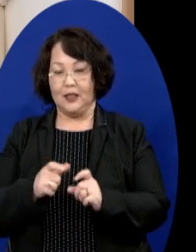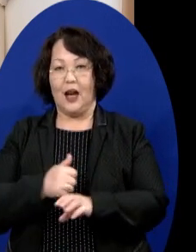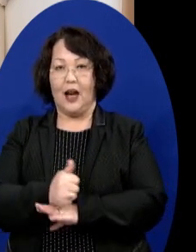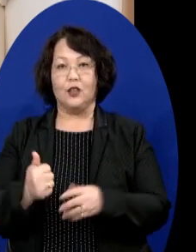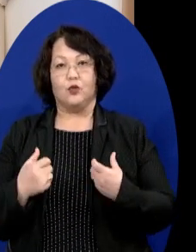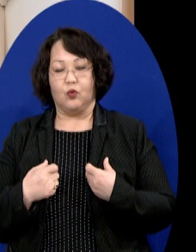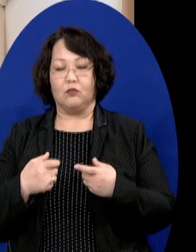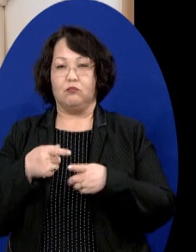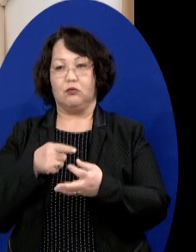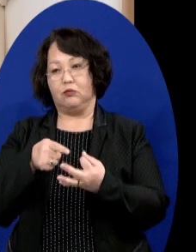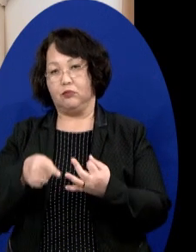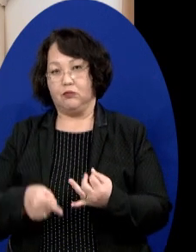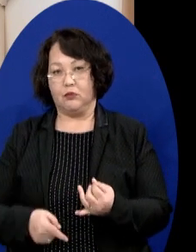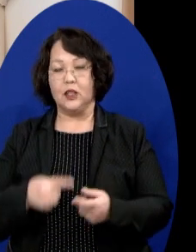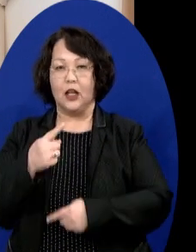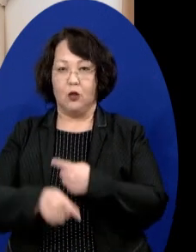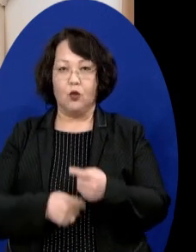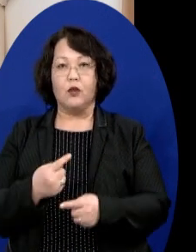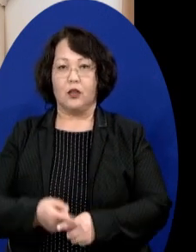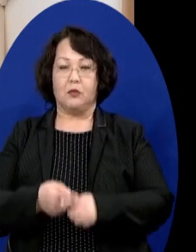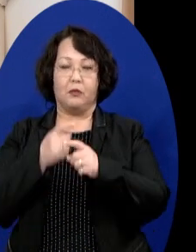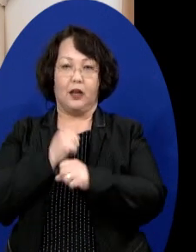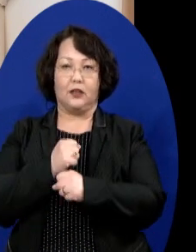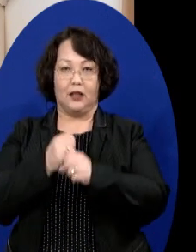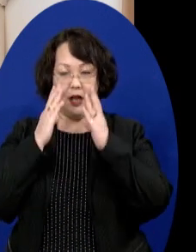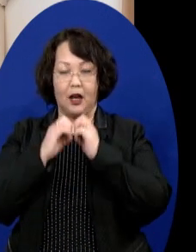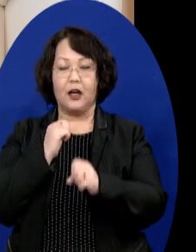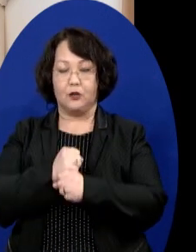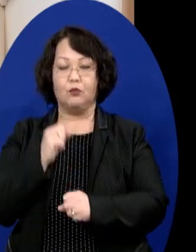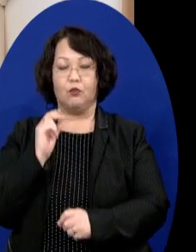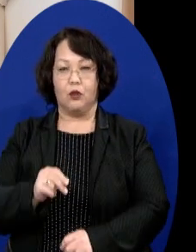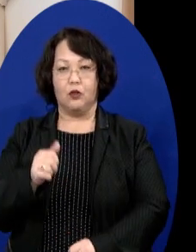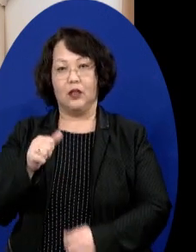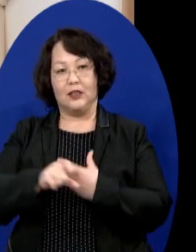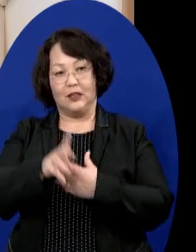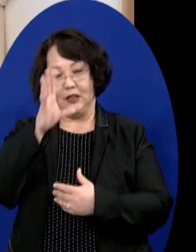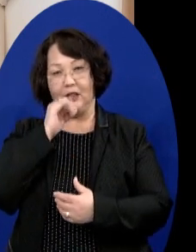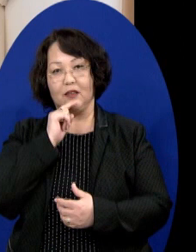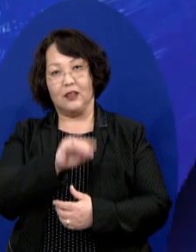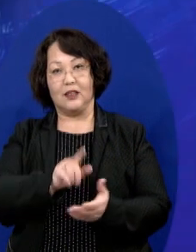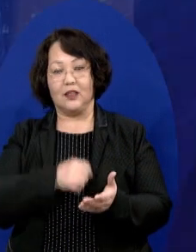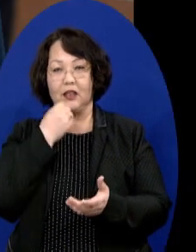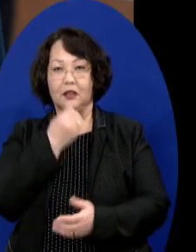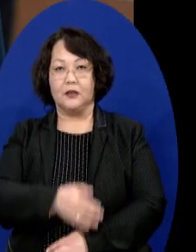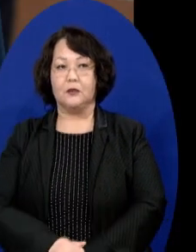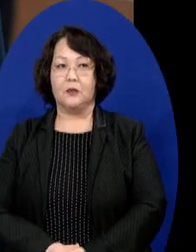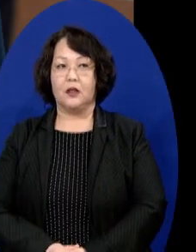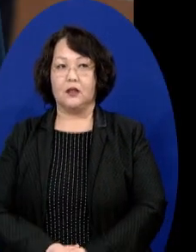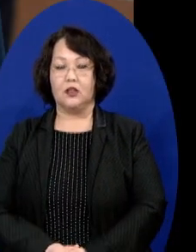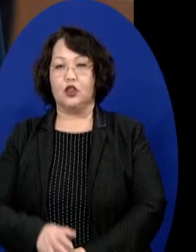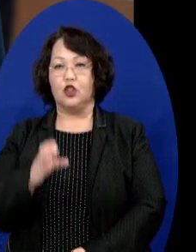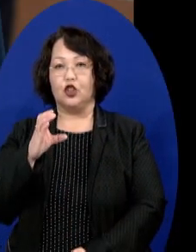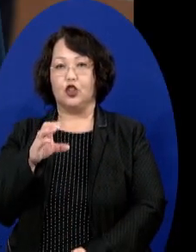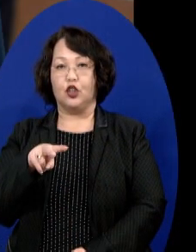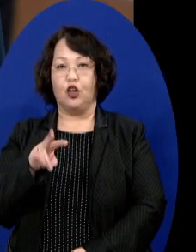аялал жуулчлал зэрэг салбарт өргөжүүлэх чиглэлд ач холбогдол өгч ажиллахыг элчин сайдаас хүслээ. Бүгд найрамдах